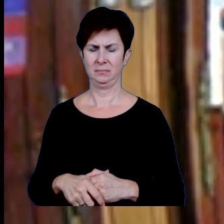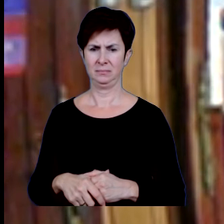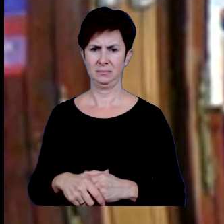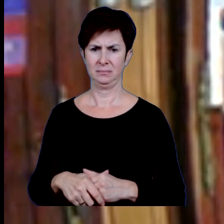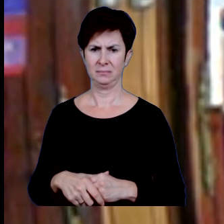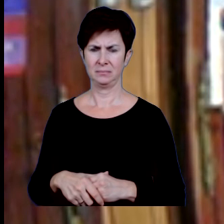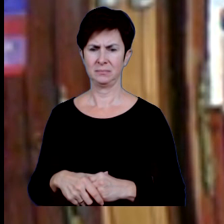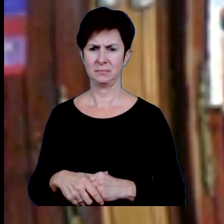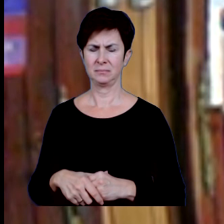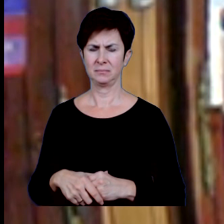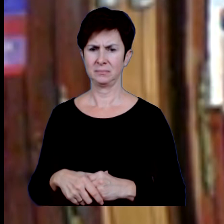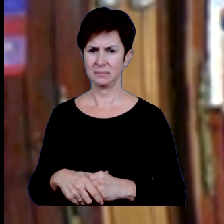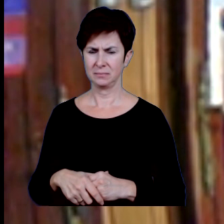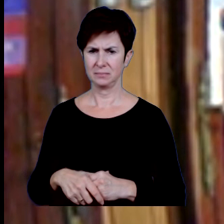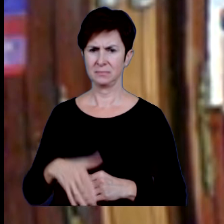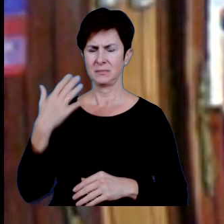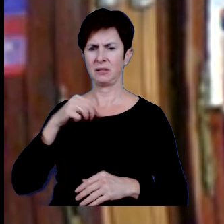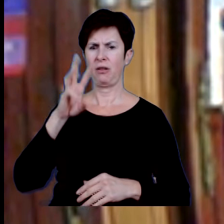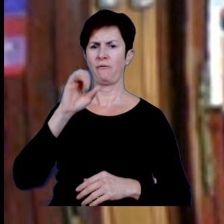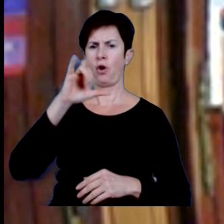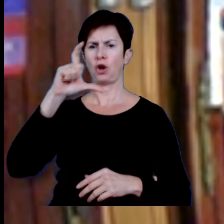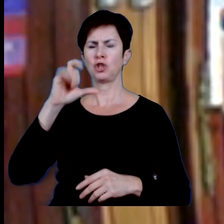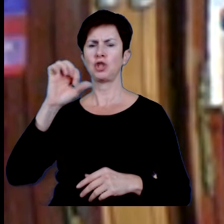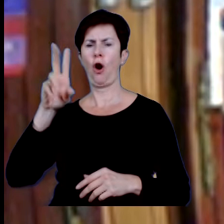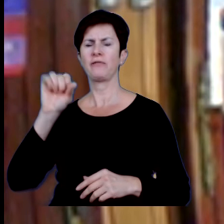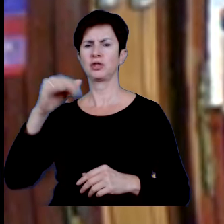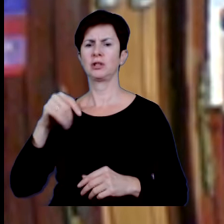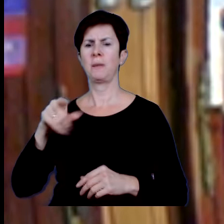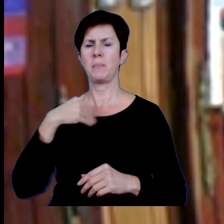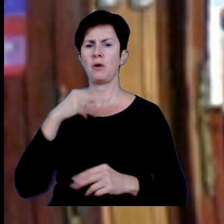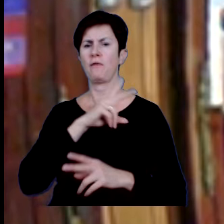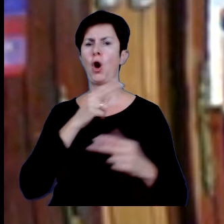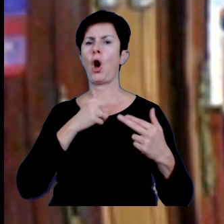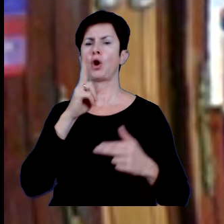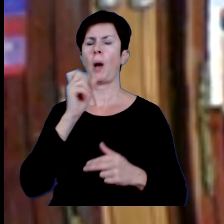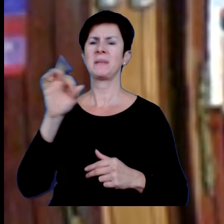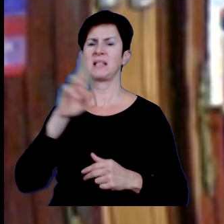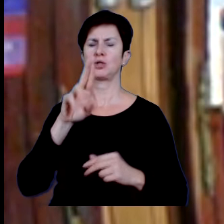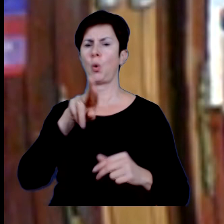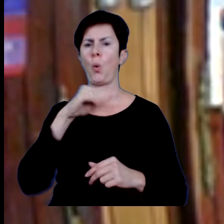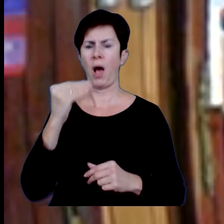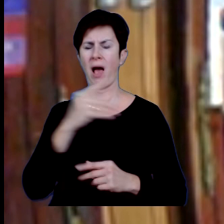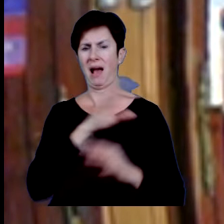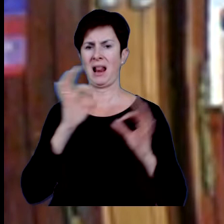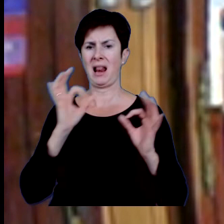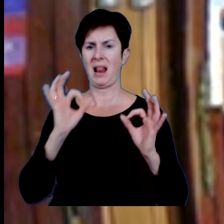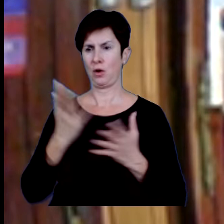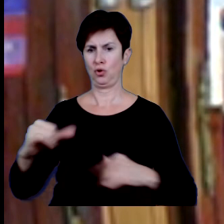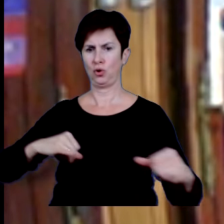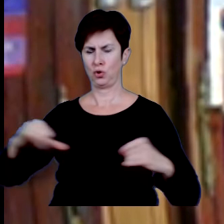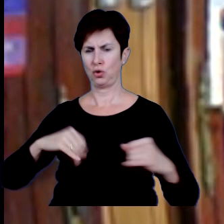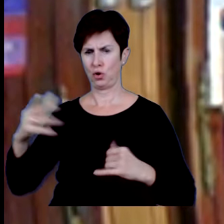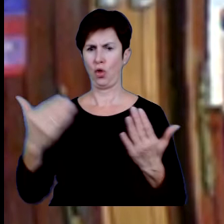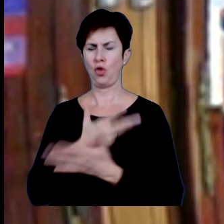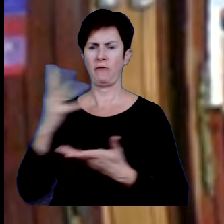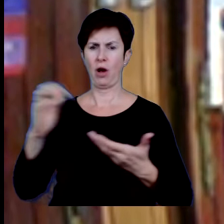rolników Wojciechowski jako komisarz rolny Polski w Unii Europejskiej, ale w tym momencie już zaczęła rządzić nowa